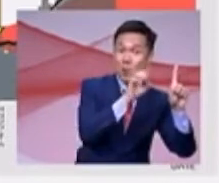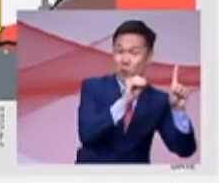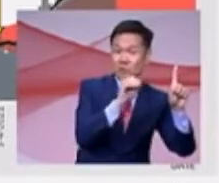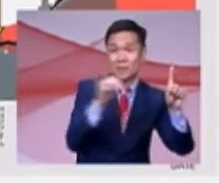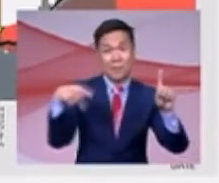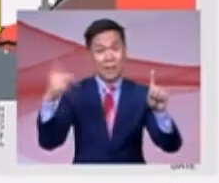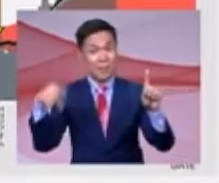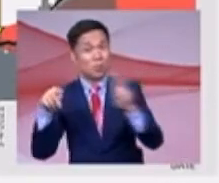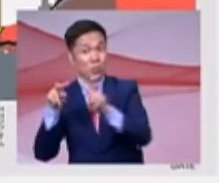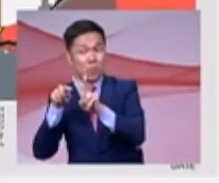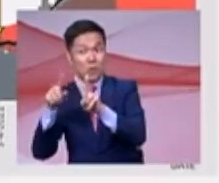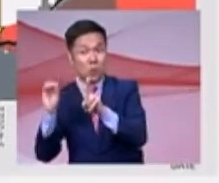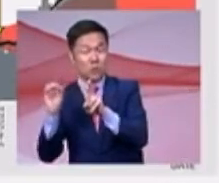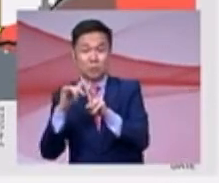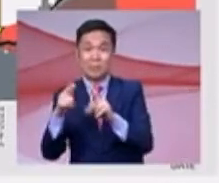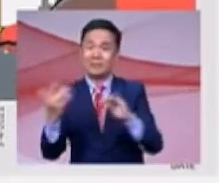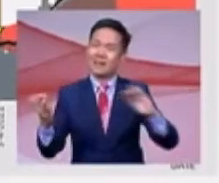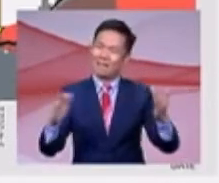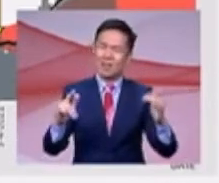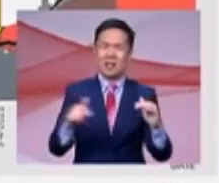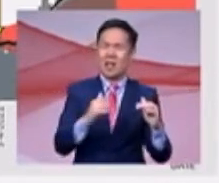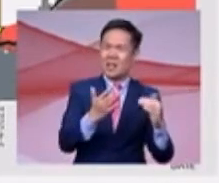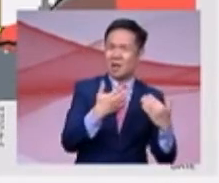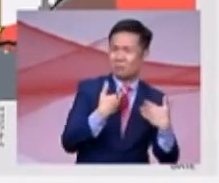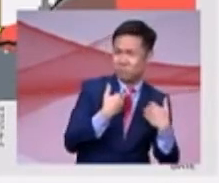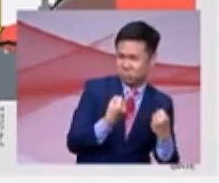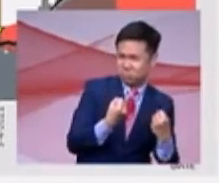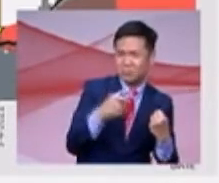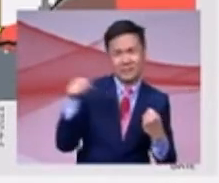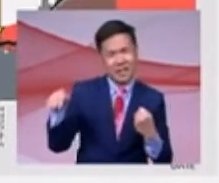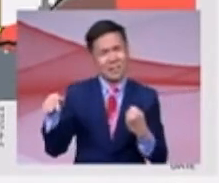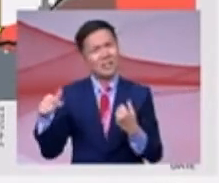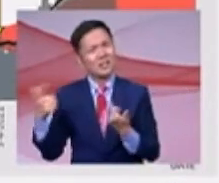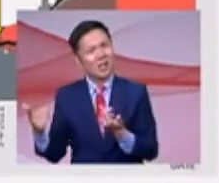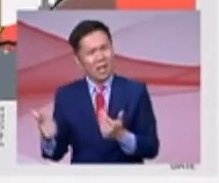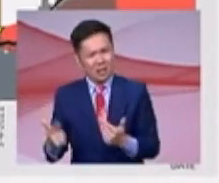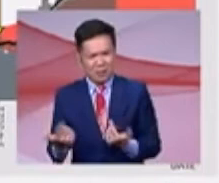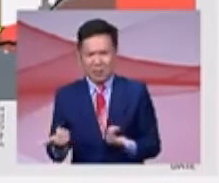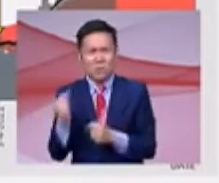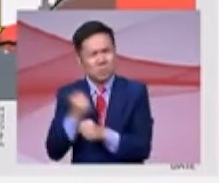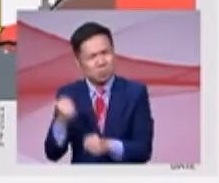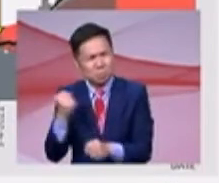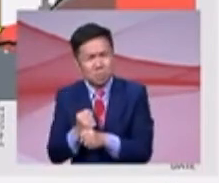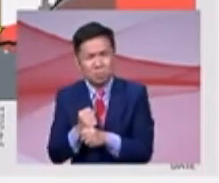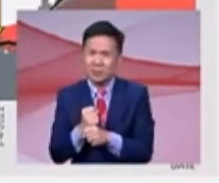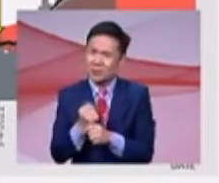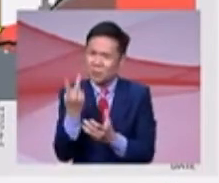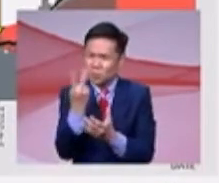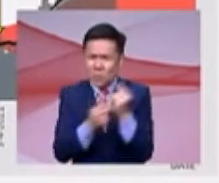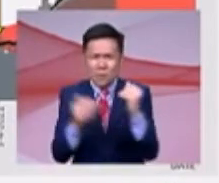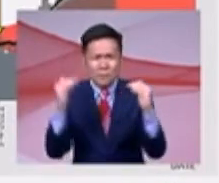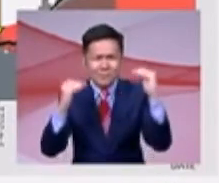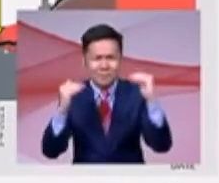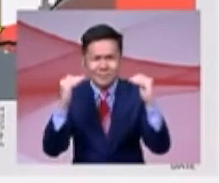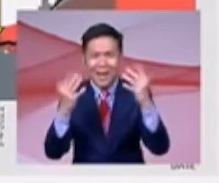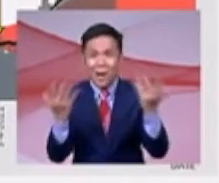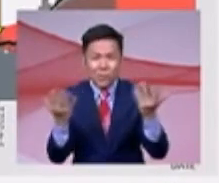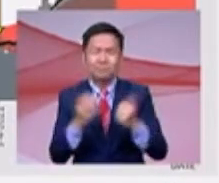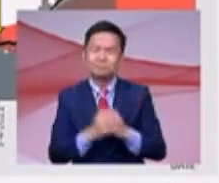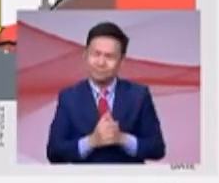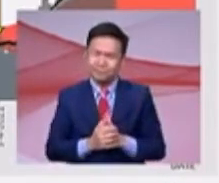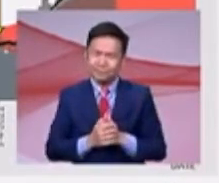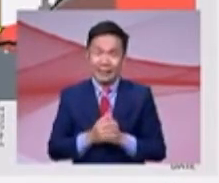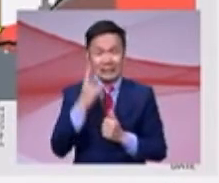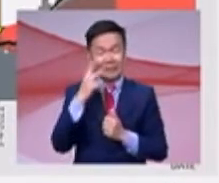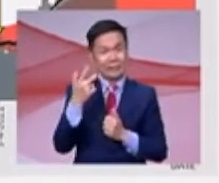hidup dan kehidupan, life and livelihood, dan kesihatan dengan ekonomi. Jadi berbeza pada tindakan